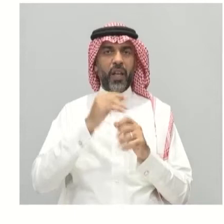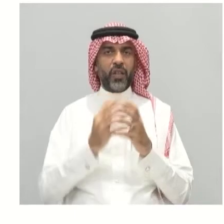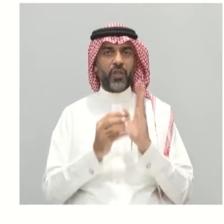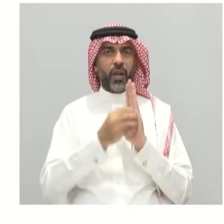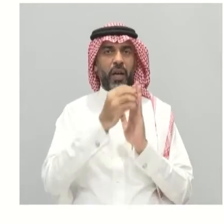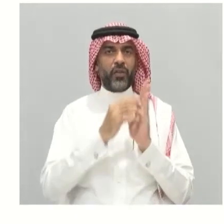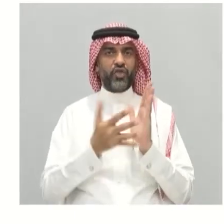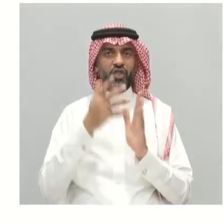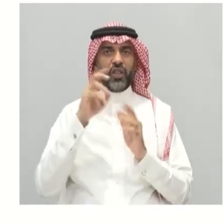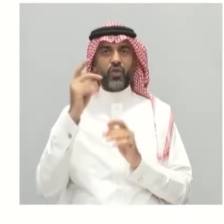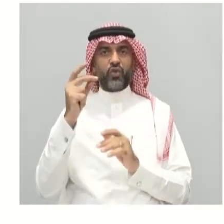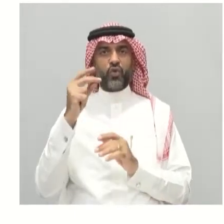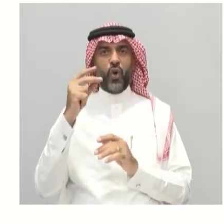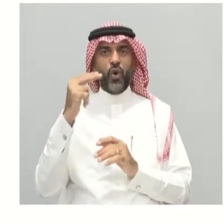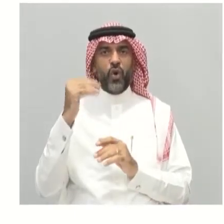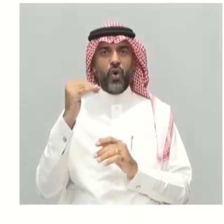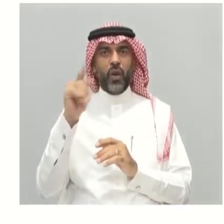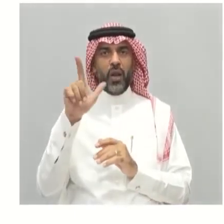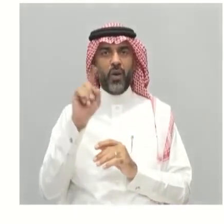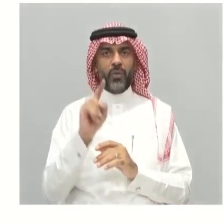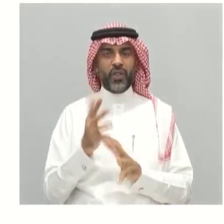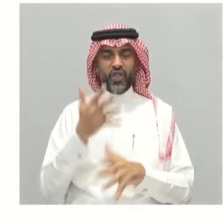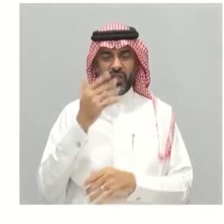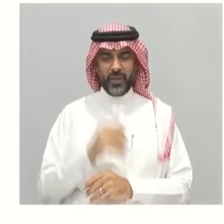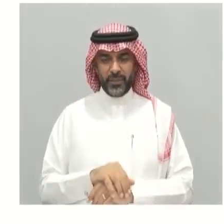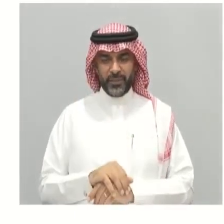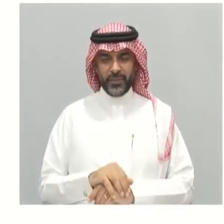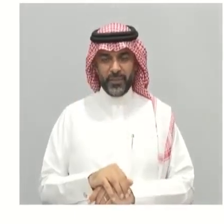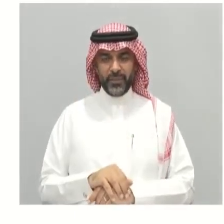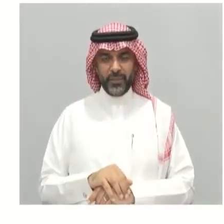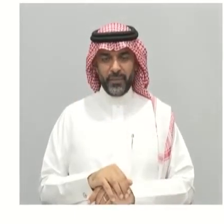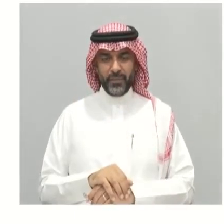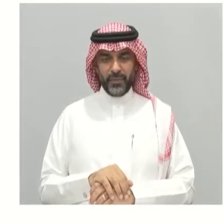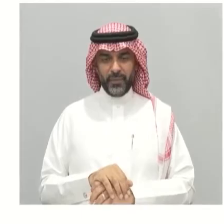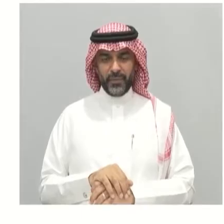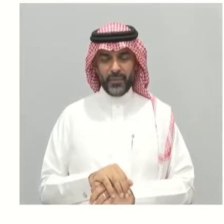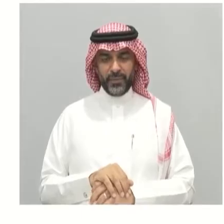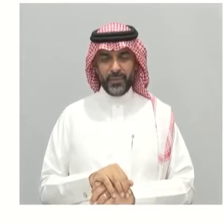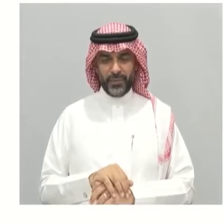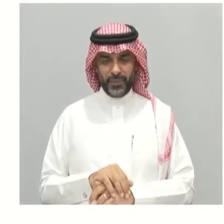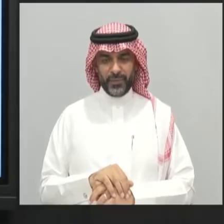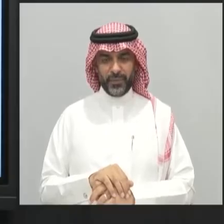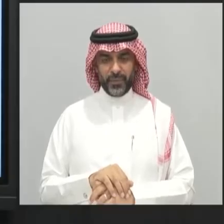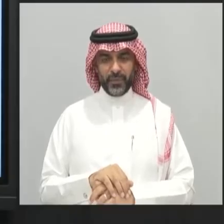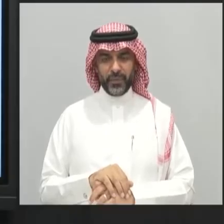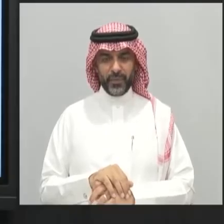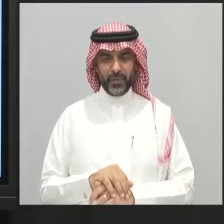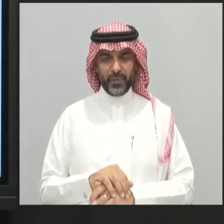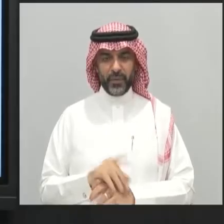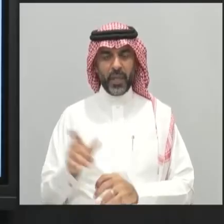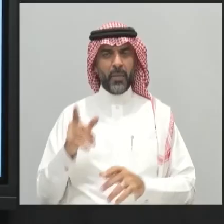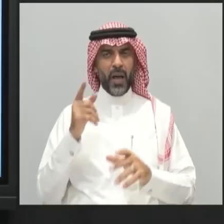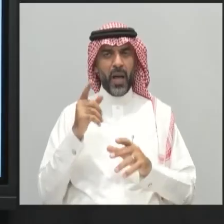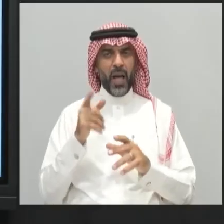تتضمن دوره الحياه في الطحالب ظاهره تعاقب ماذا الاجيال او تبادل الاجيال ما هي هذه الظاهره